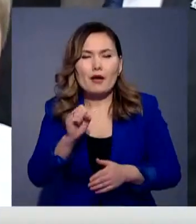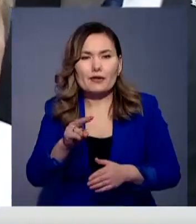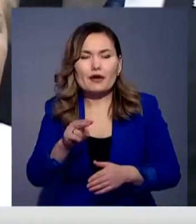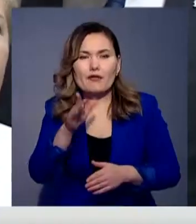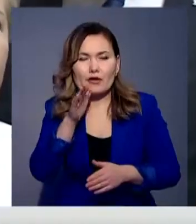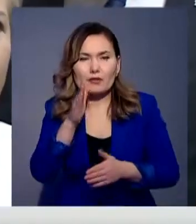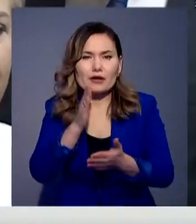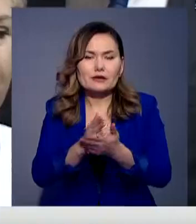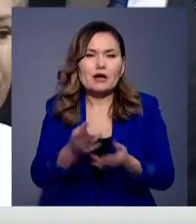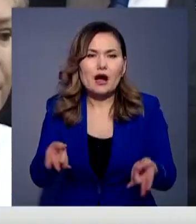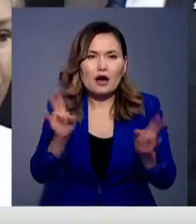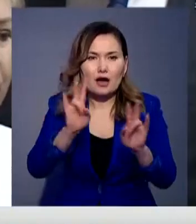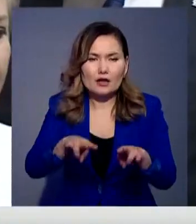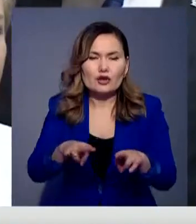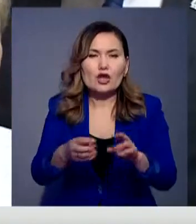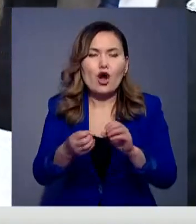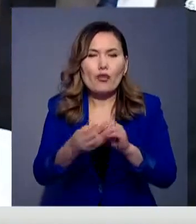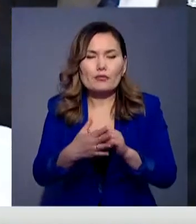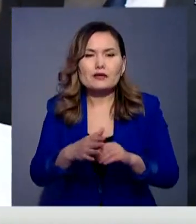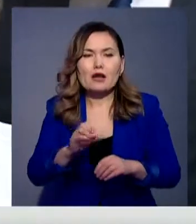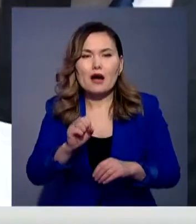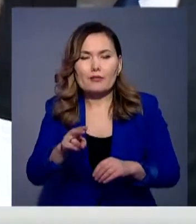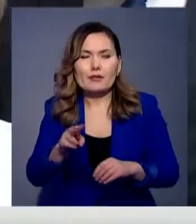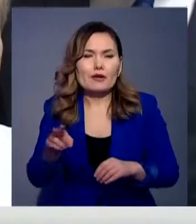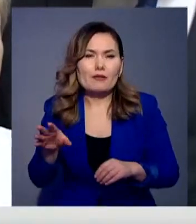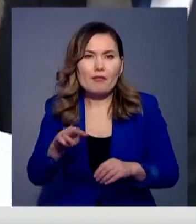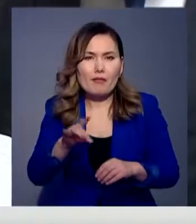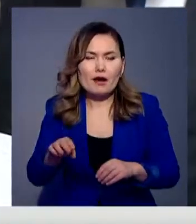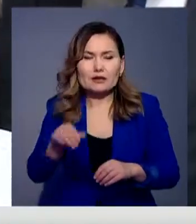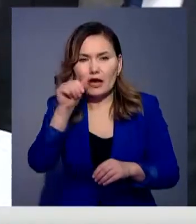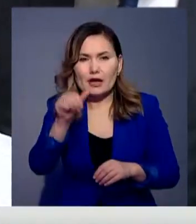мына қалған осы 15 мартқа шейін толықтай осы